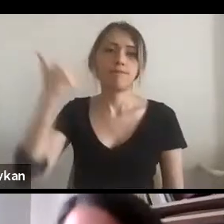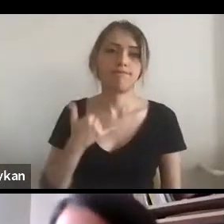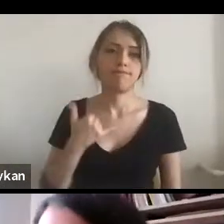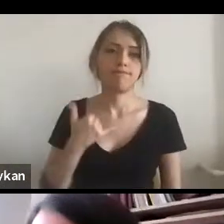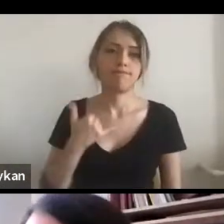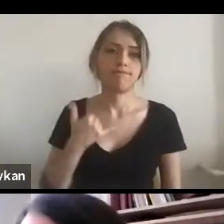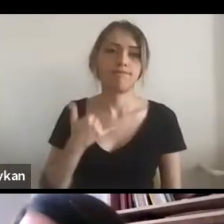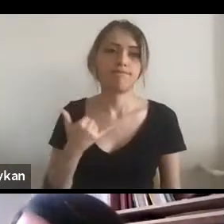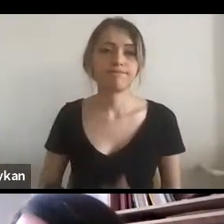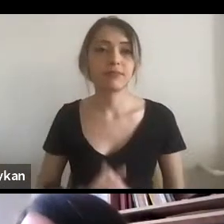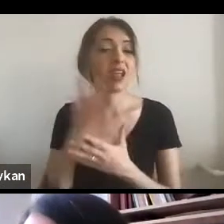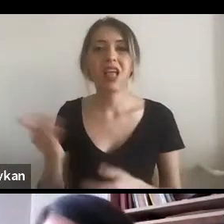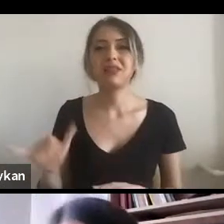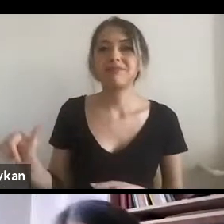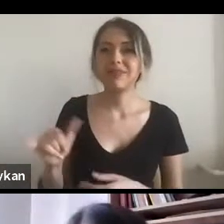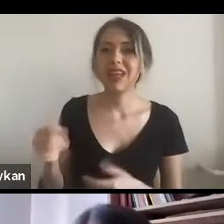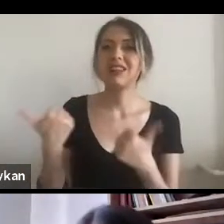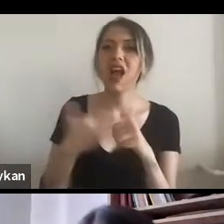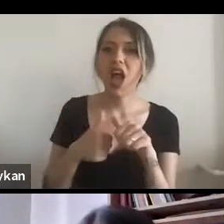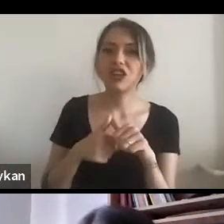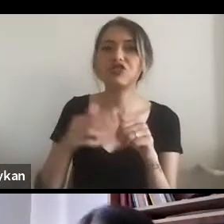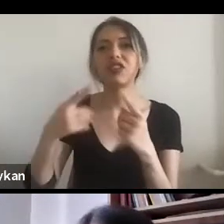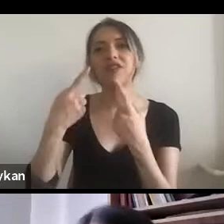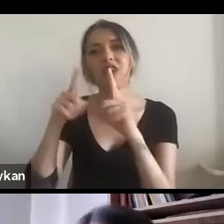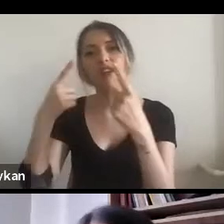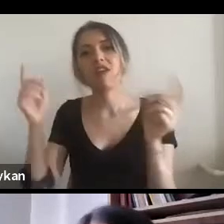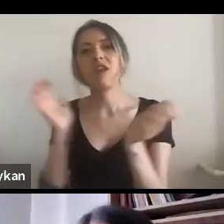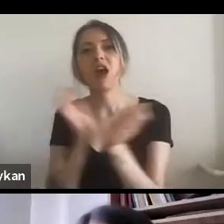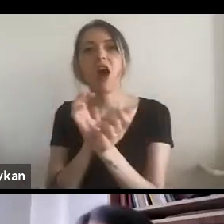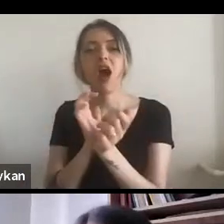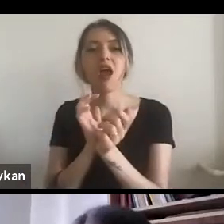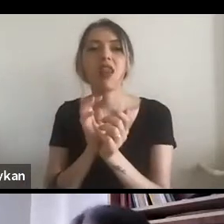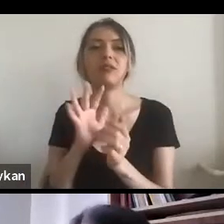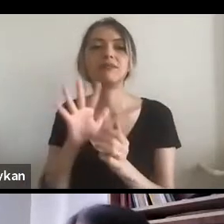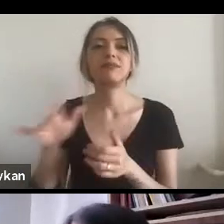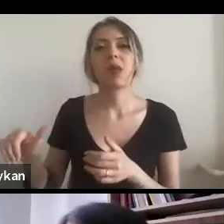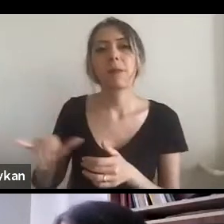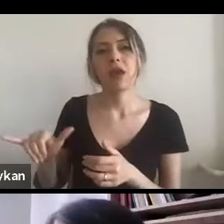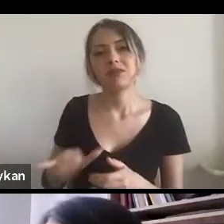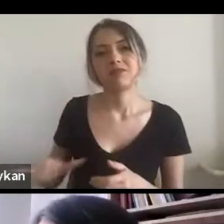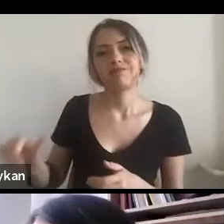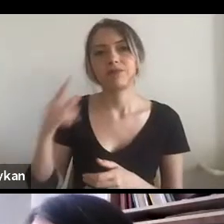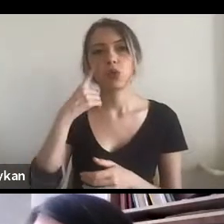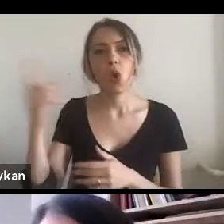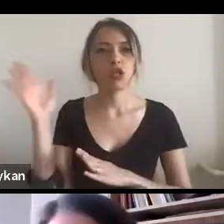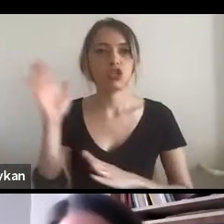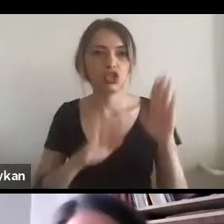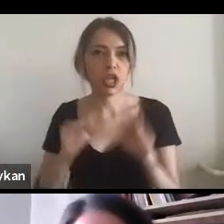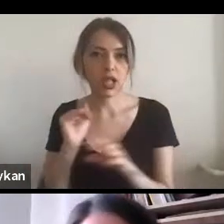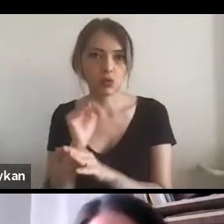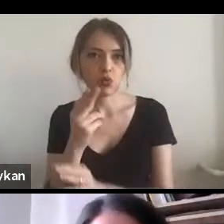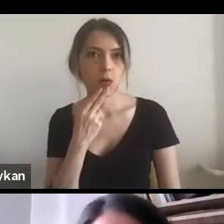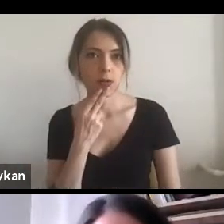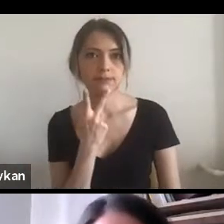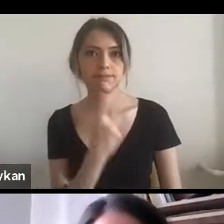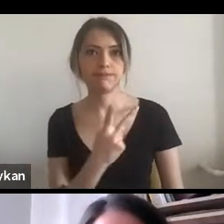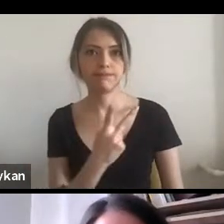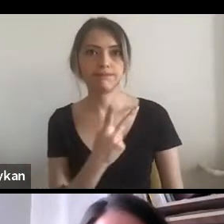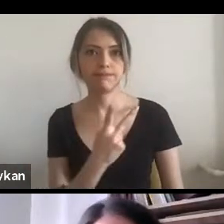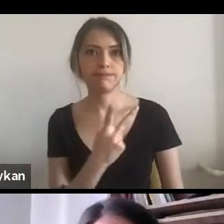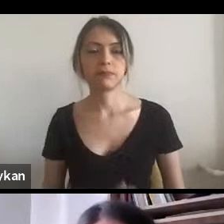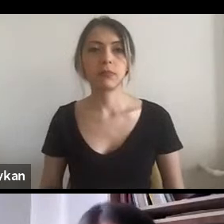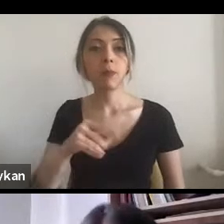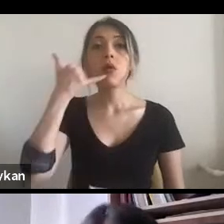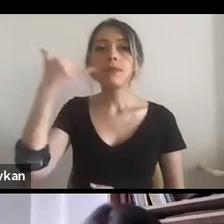yakınları olanlardan, yani eşlerden ve diğer aile bireylerinden şiddet görmüşler. Bu hattın verilerine dair daha